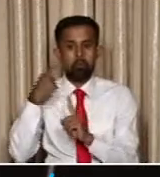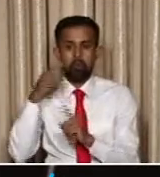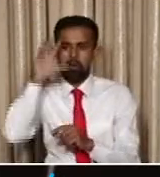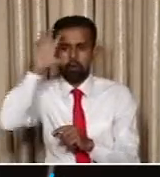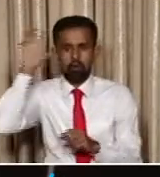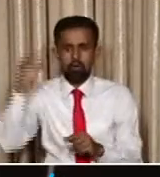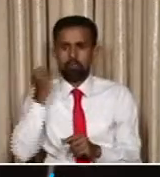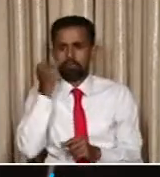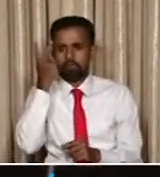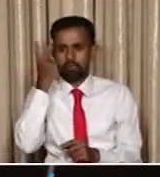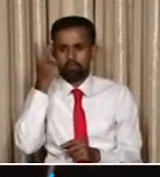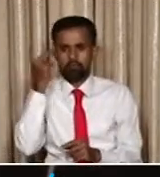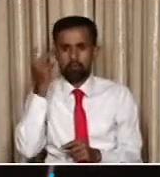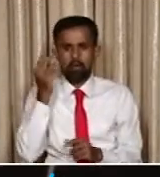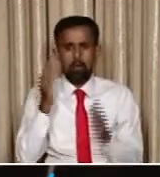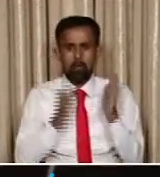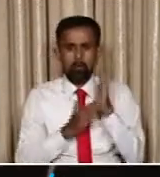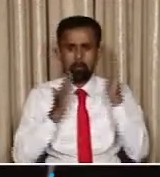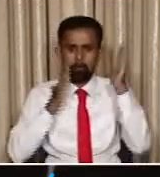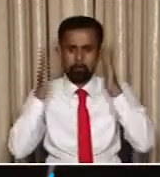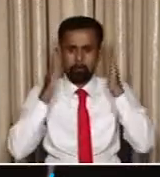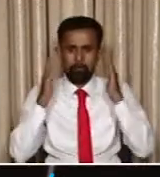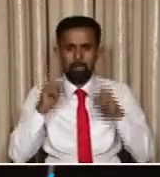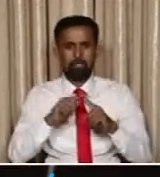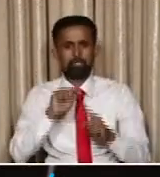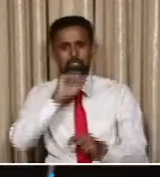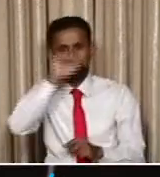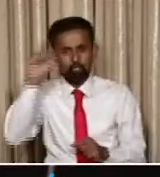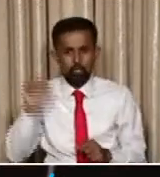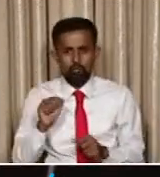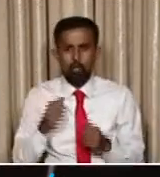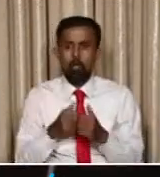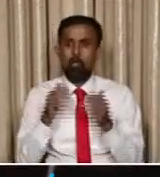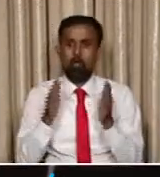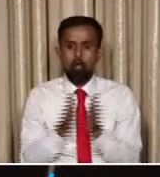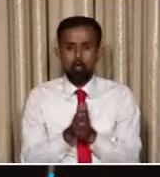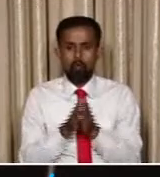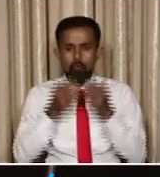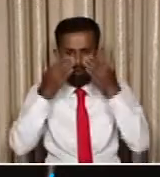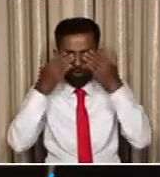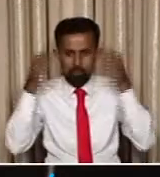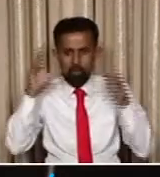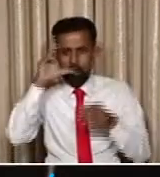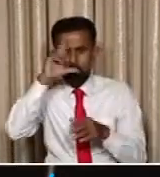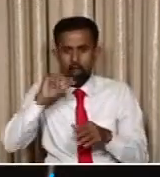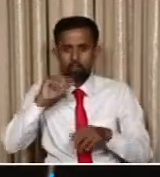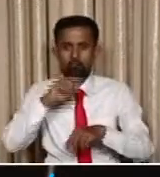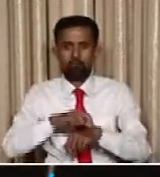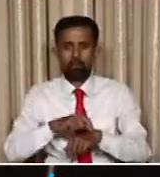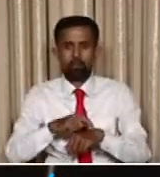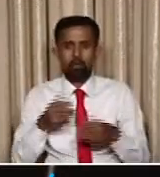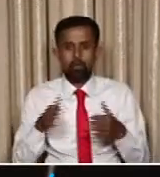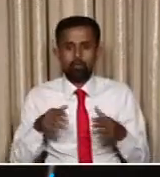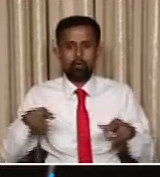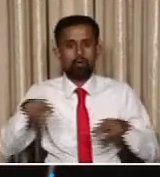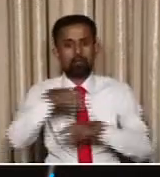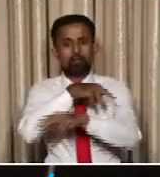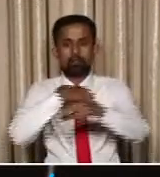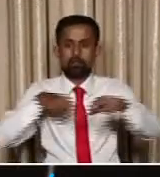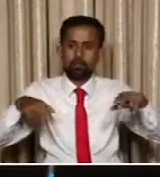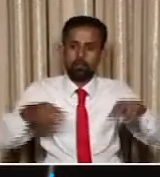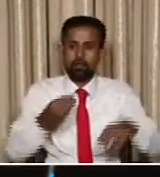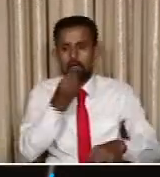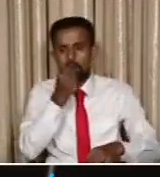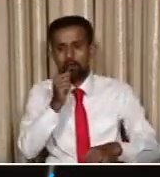අපි සිංගප්පූරුව ගත්තොත් මැලේසියාව ගත්තොත් යුරෝපේ ගත්තොත් ඒ රටවල් සියල්ලක්ම ඇරලා තියෙන්නේ රාත්‍රියට මිනිසුන්ට යන්න එන්න කන්න